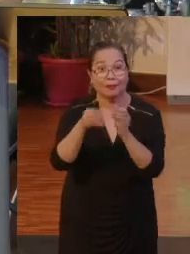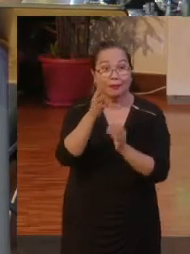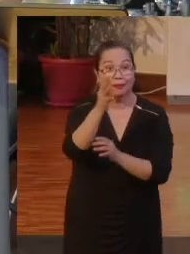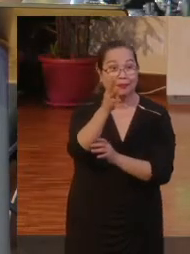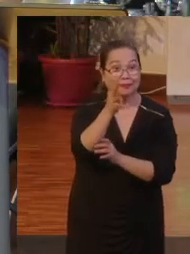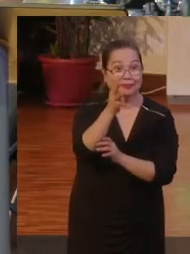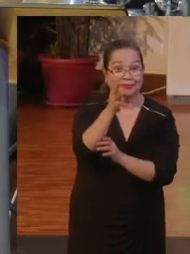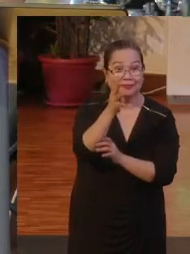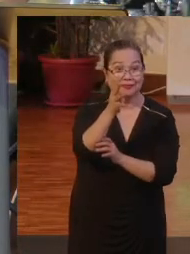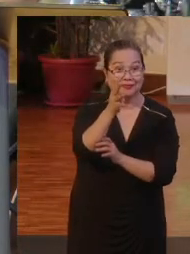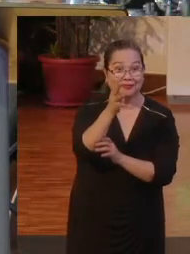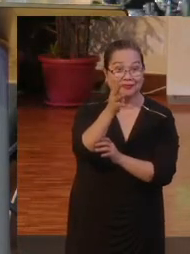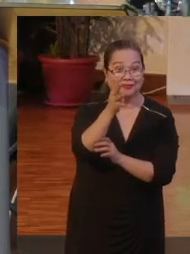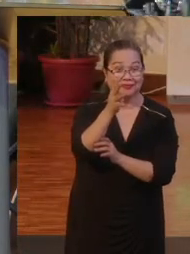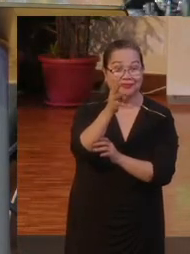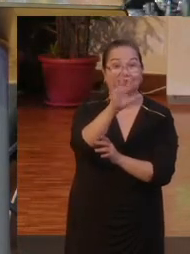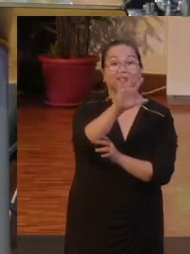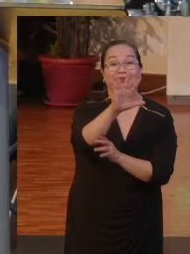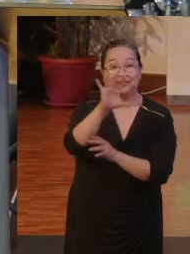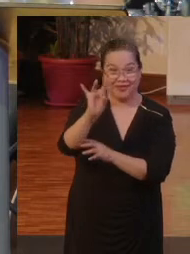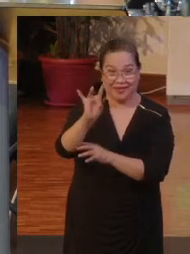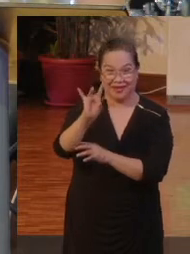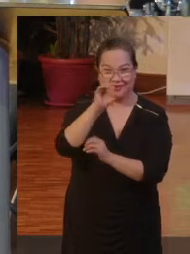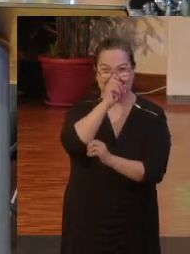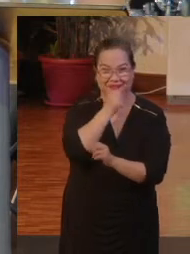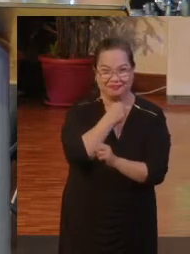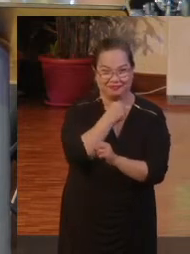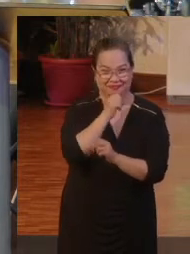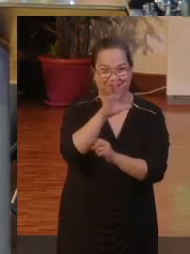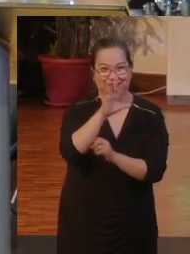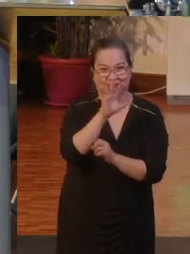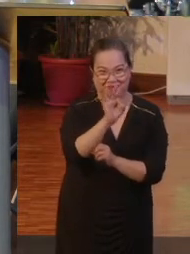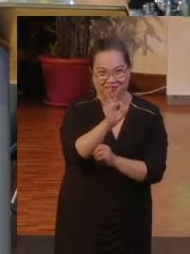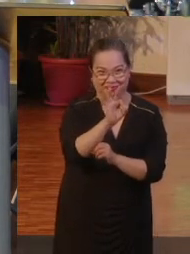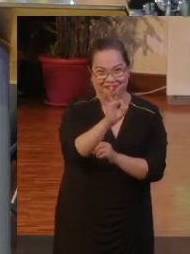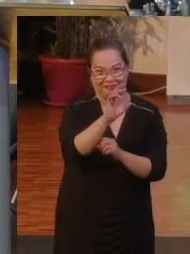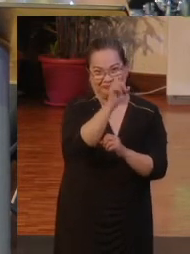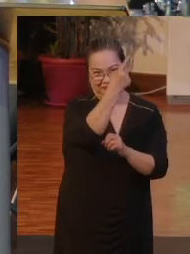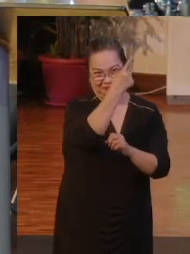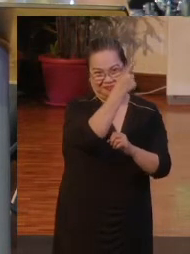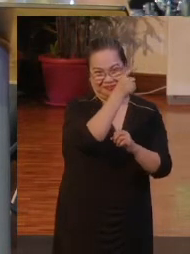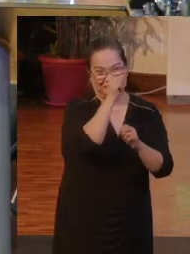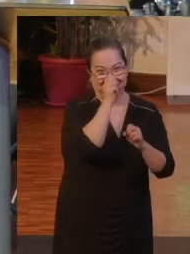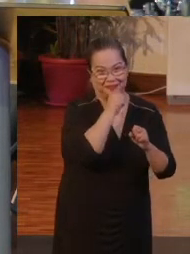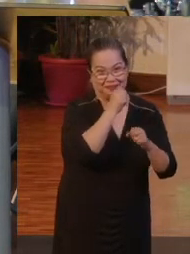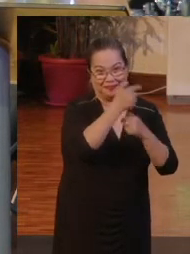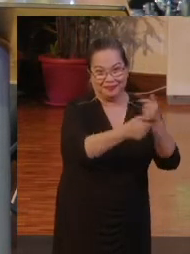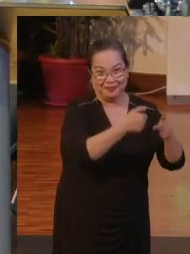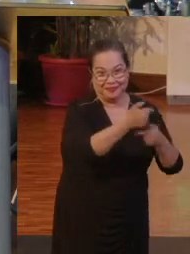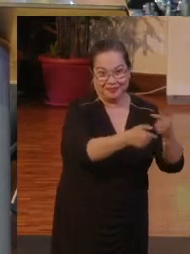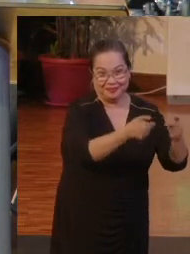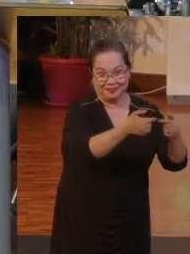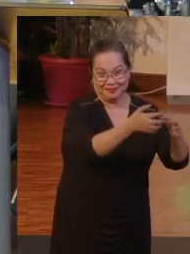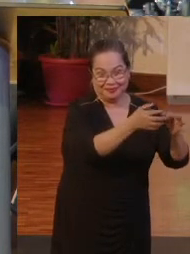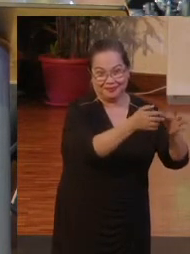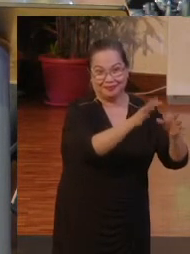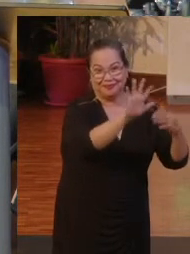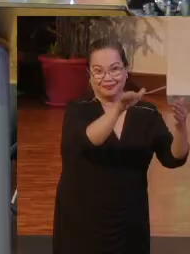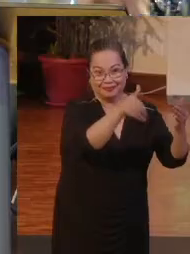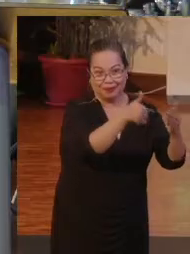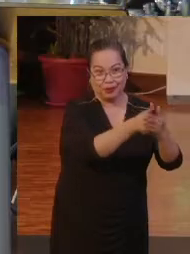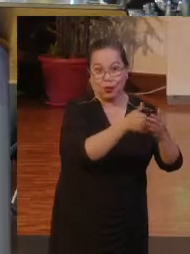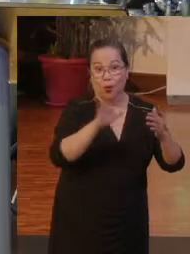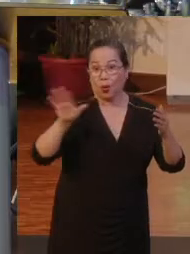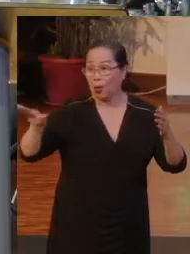sa promised land, 58 na po yung pinakamatanda. Yung pong generation na yon, naalala